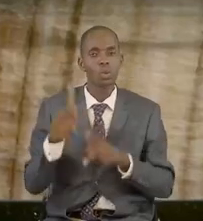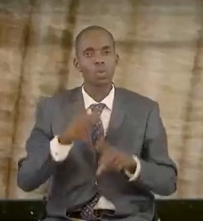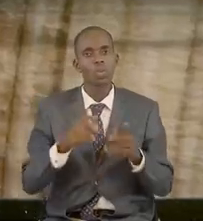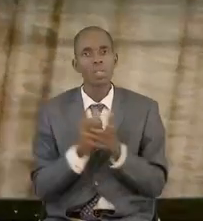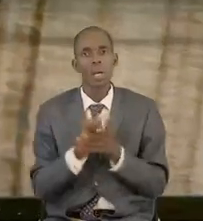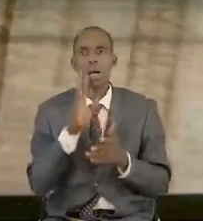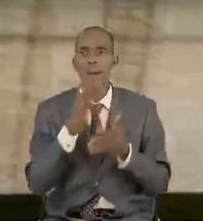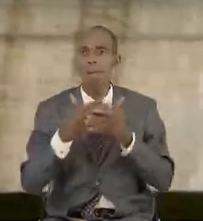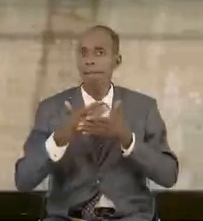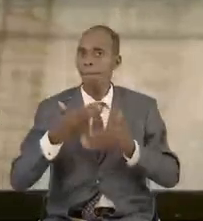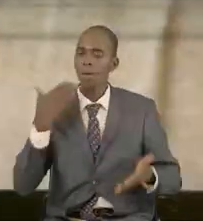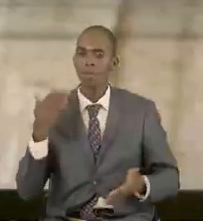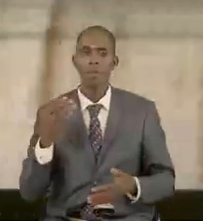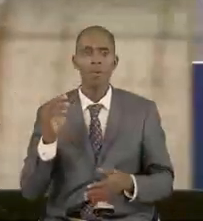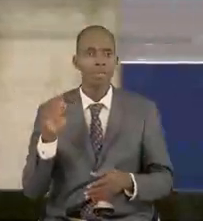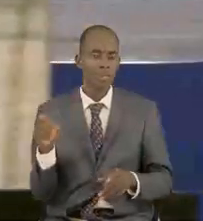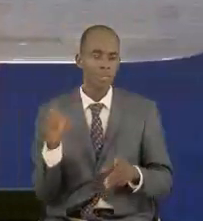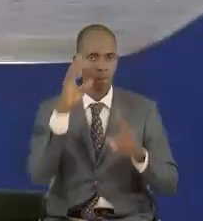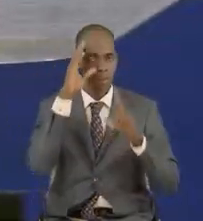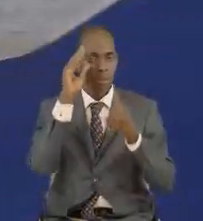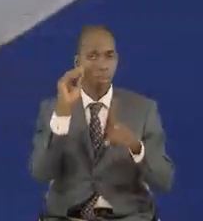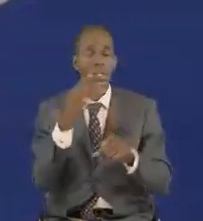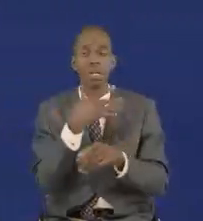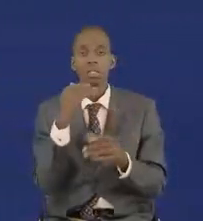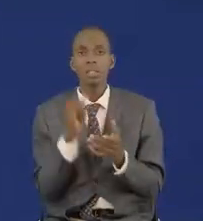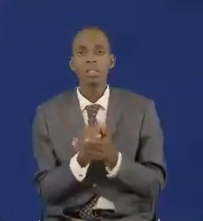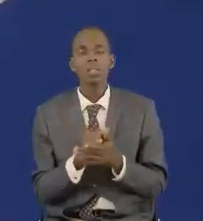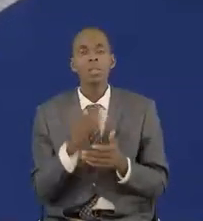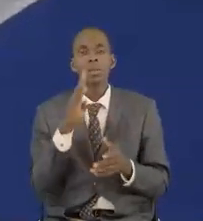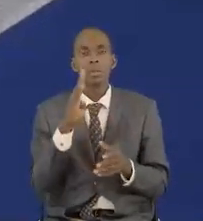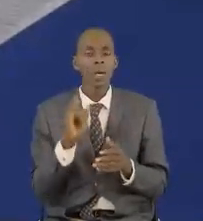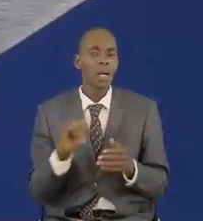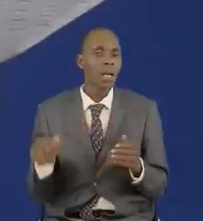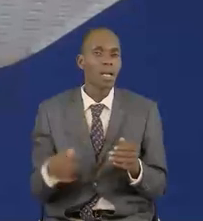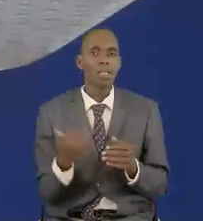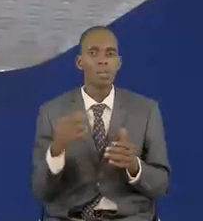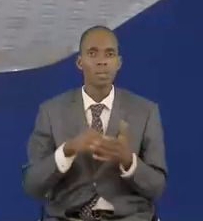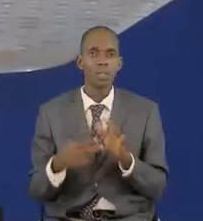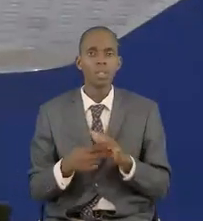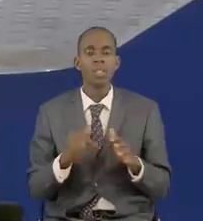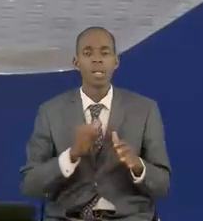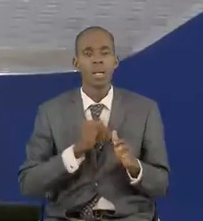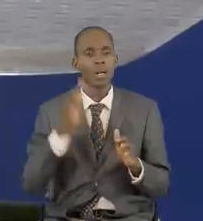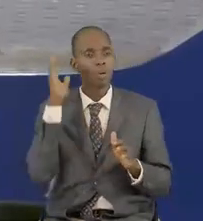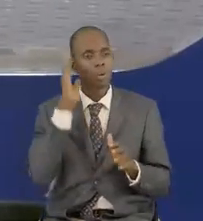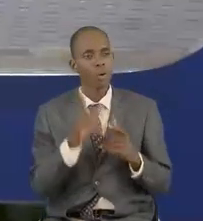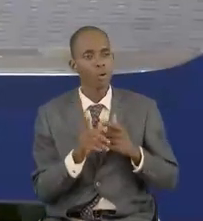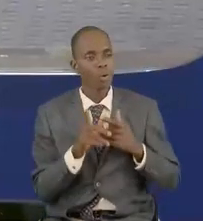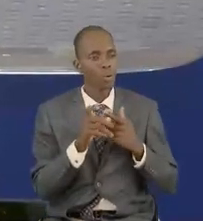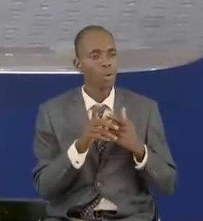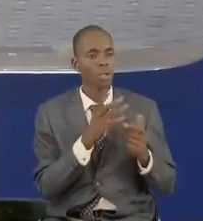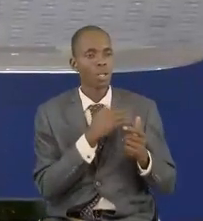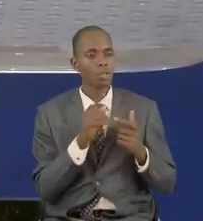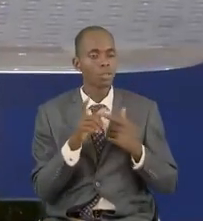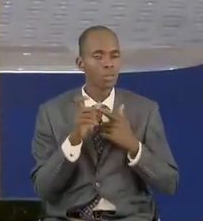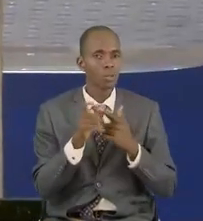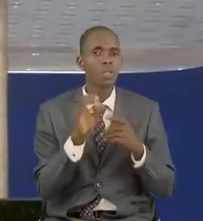ceux qui l'avaient précédé il dit afin de ne pas courir pour avoir couru en